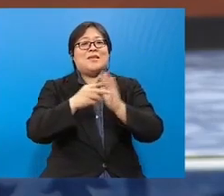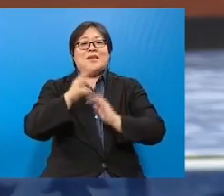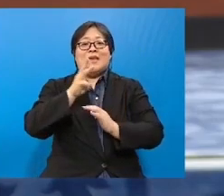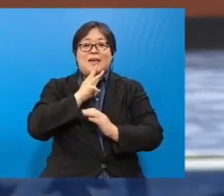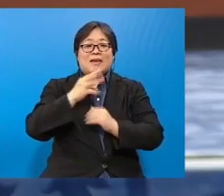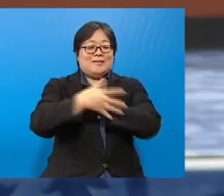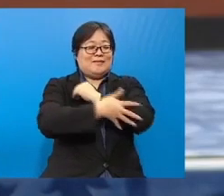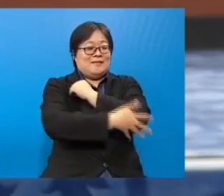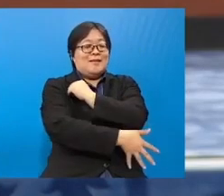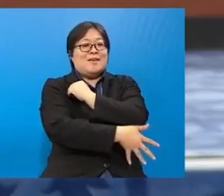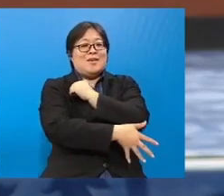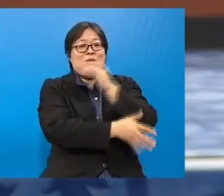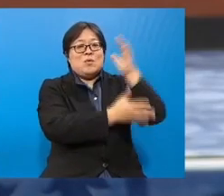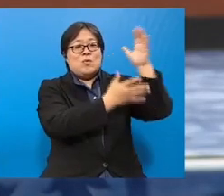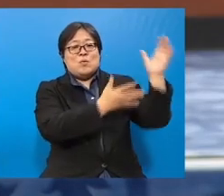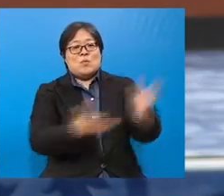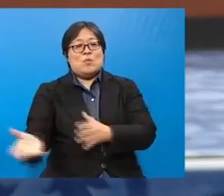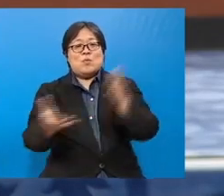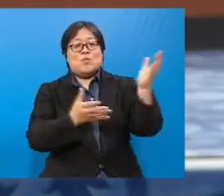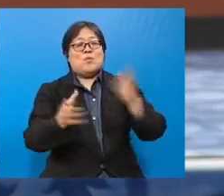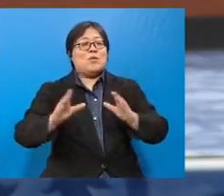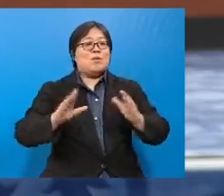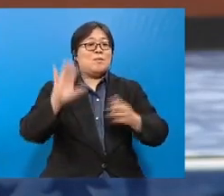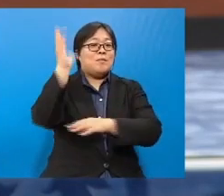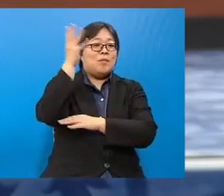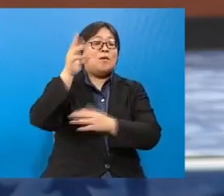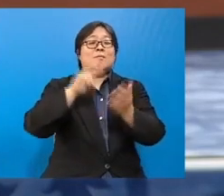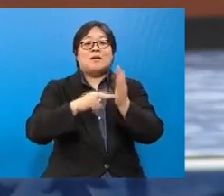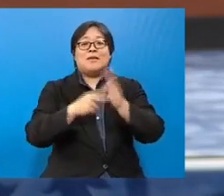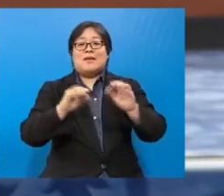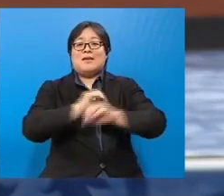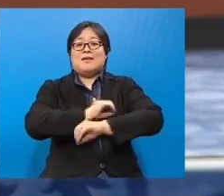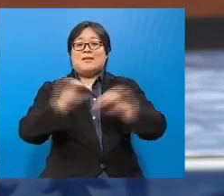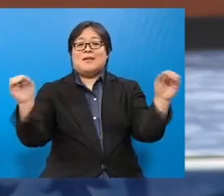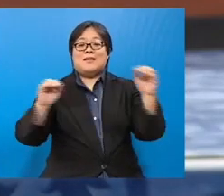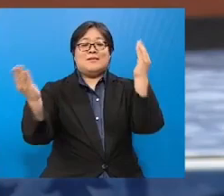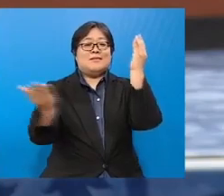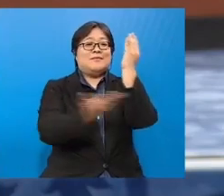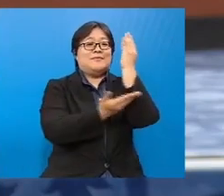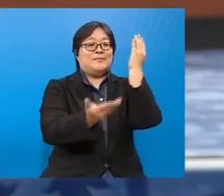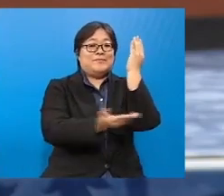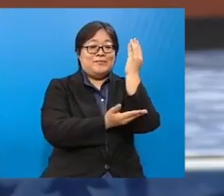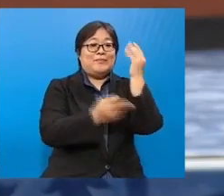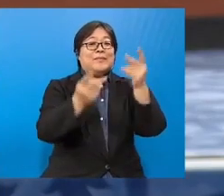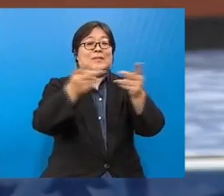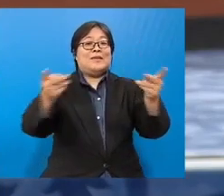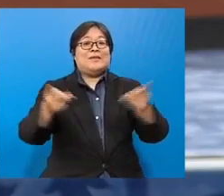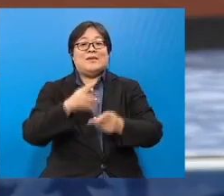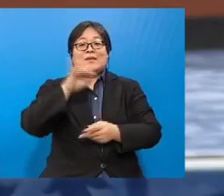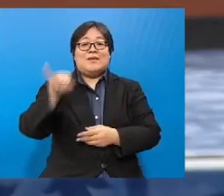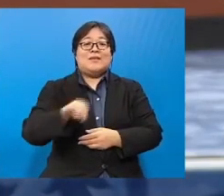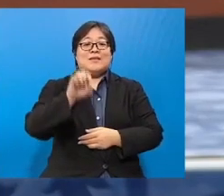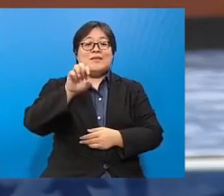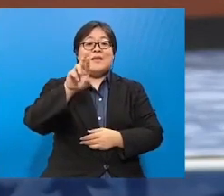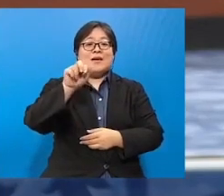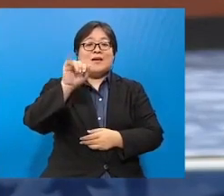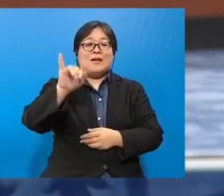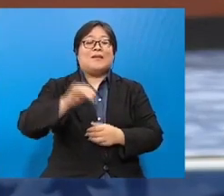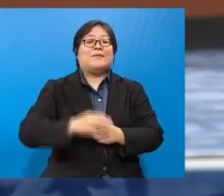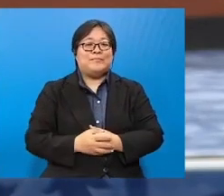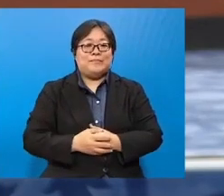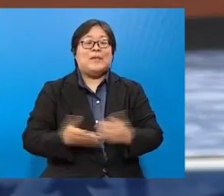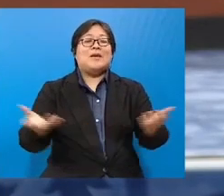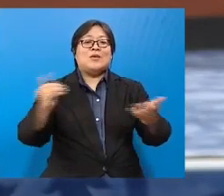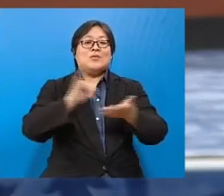atap Aya itu bahwa akal menunjukkan tidak ada pembatas akan di kawasan Jera ini inilah disebut